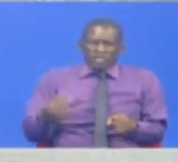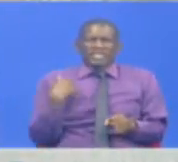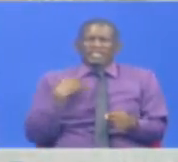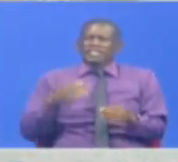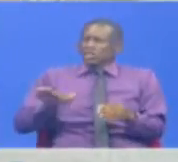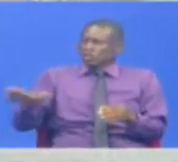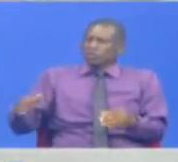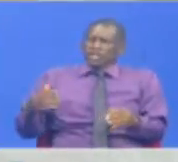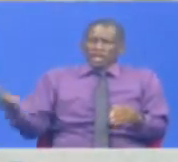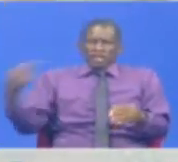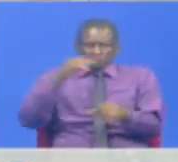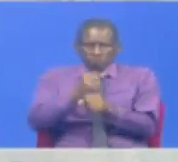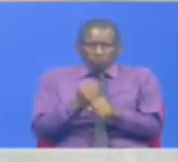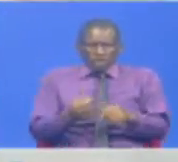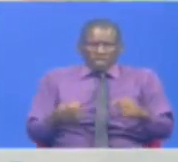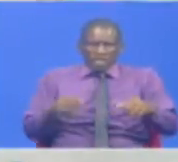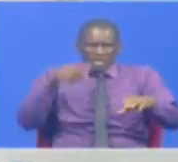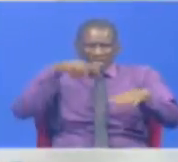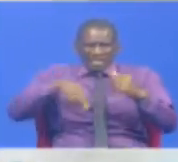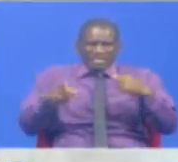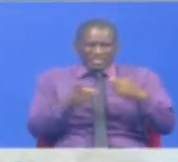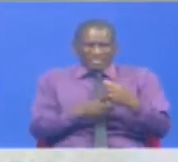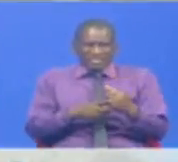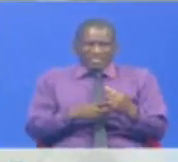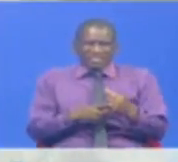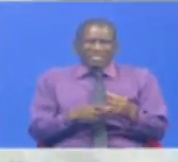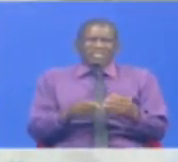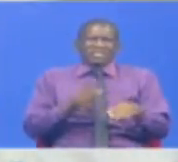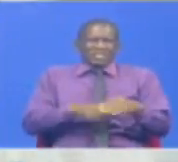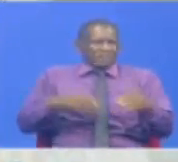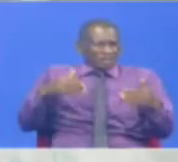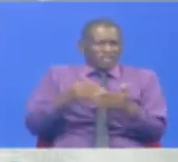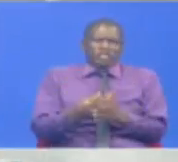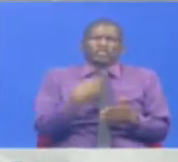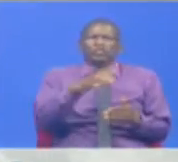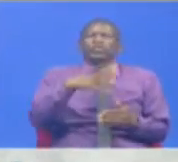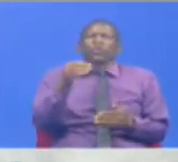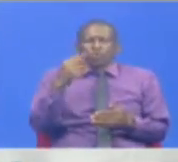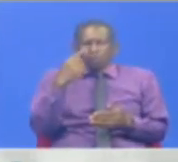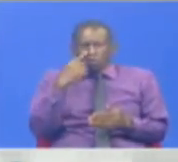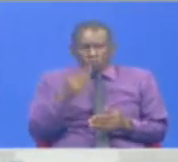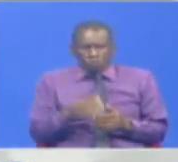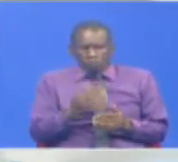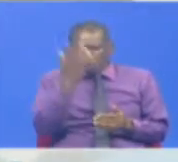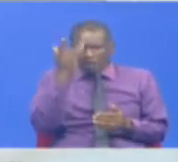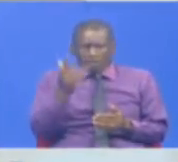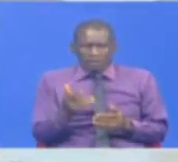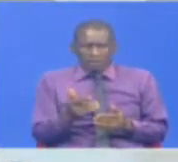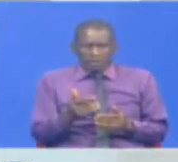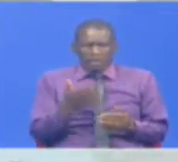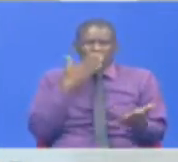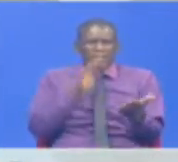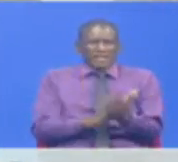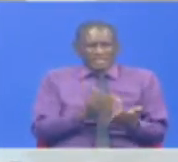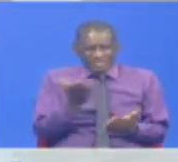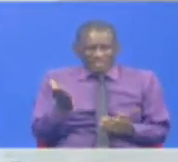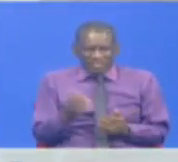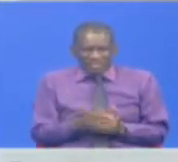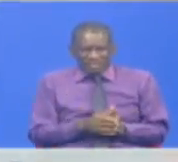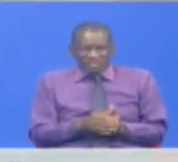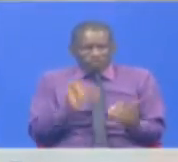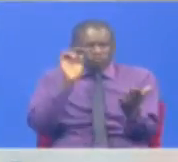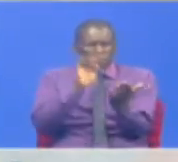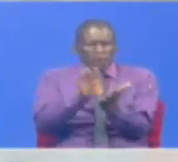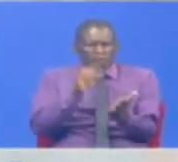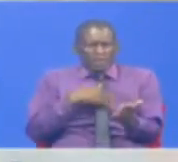kazi. Nimeingia 6. Kufika hivi naambiwa, kwenda nyumbani. Kindly go home. Why? barua yako ndio hii. Inafaa unafutwa na